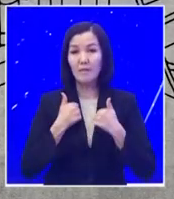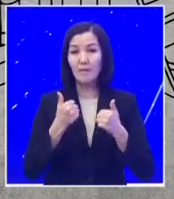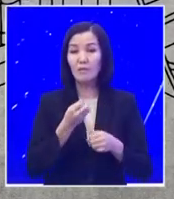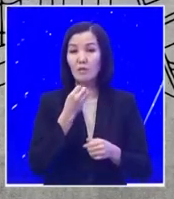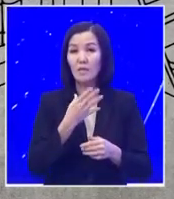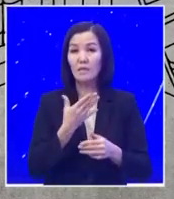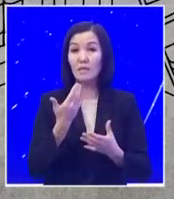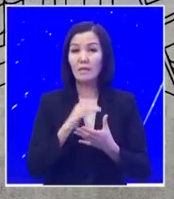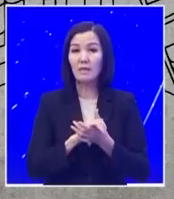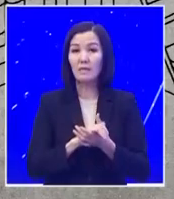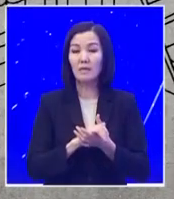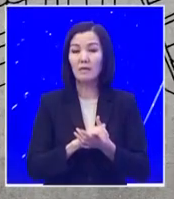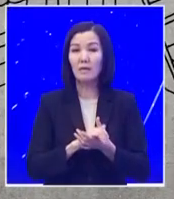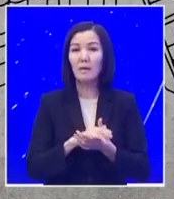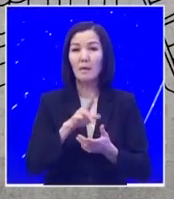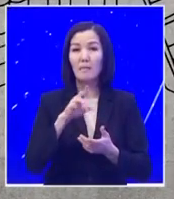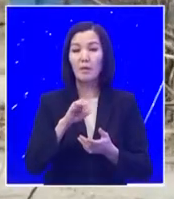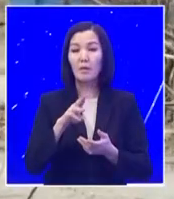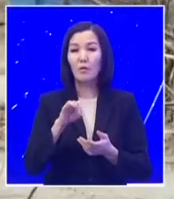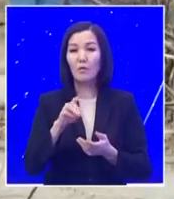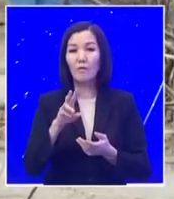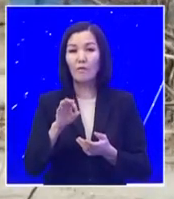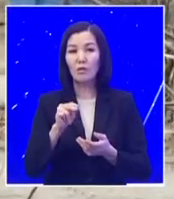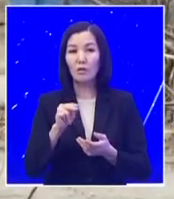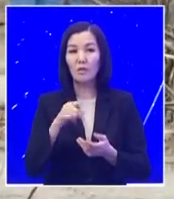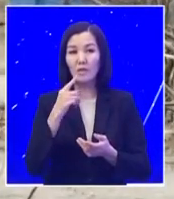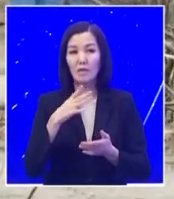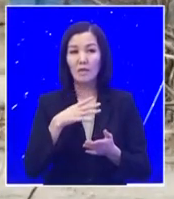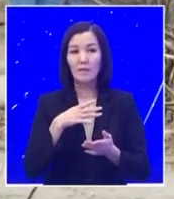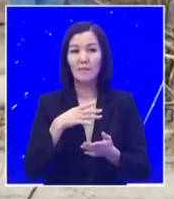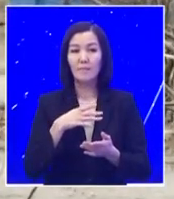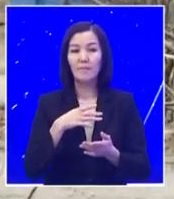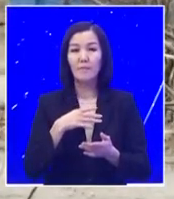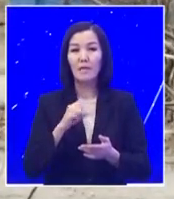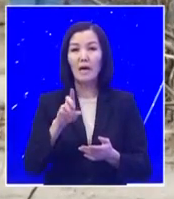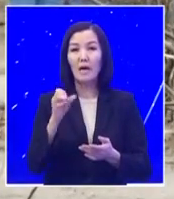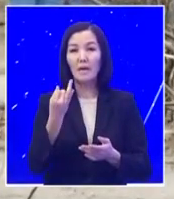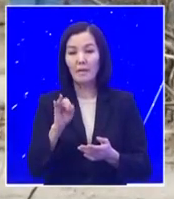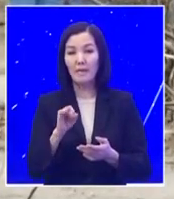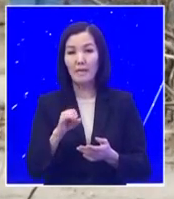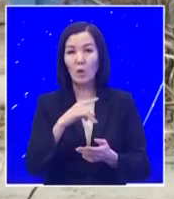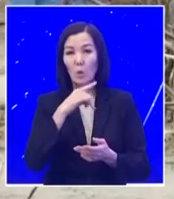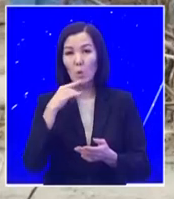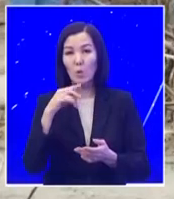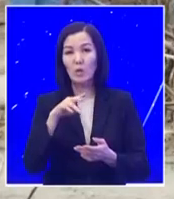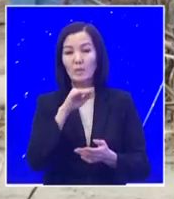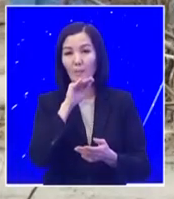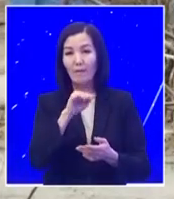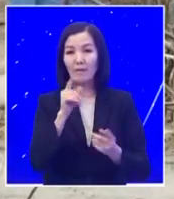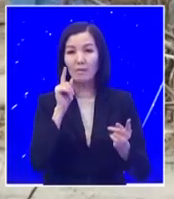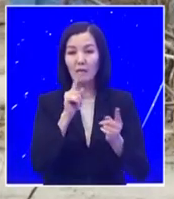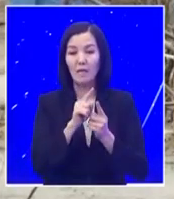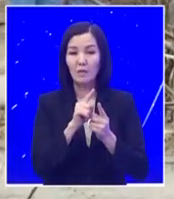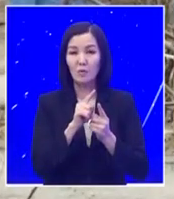танысайық. Михайлов Евгений Петрович, деді. Абайдың Михайловпен таныстығы бұл Абай жолында өте көркем